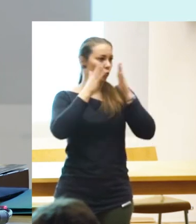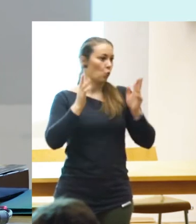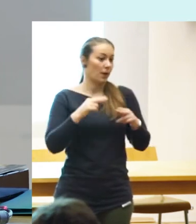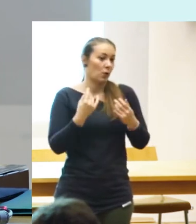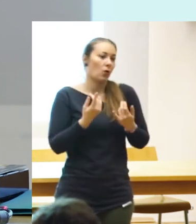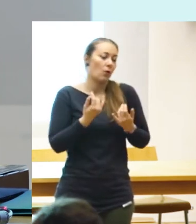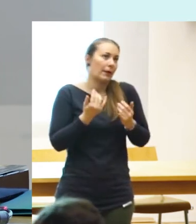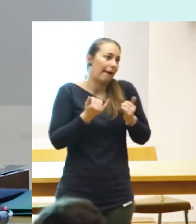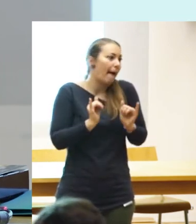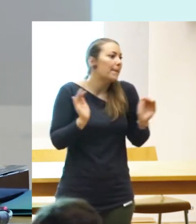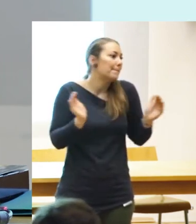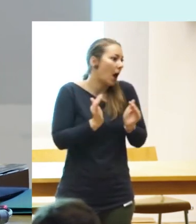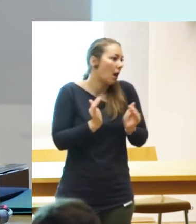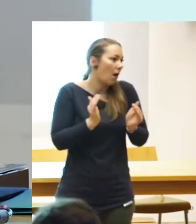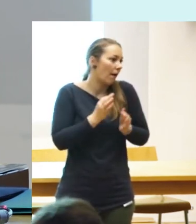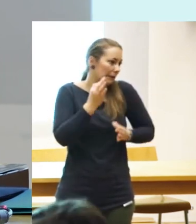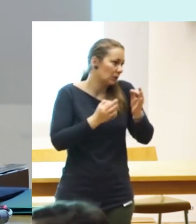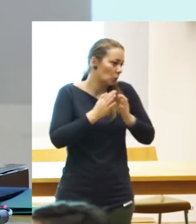takže vlastně stojí